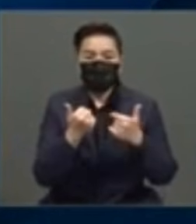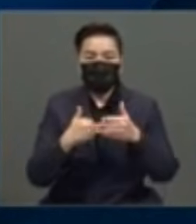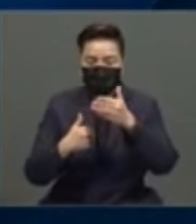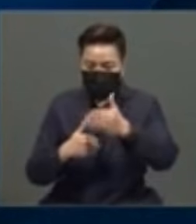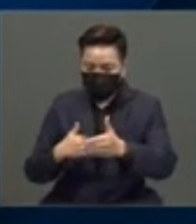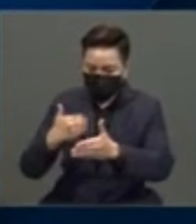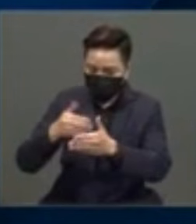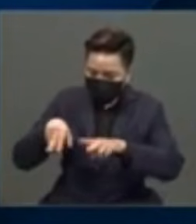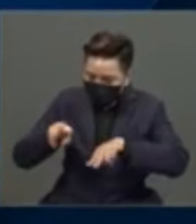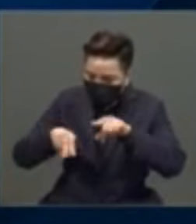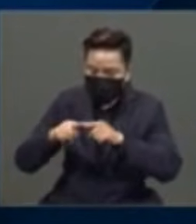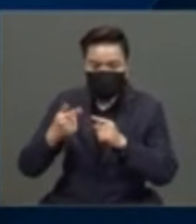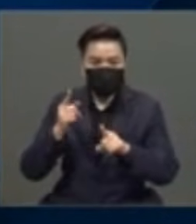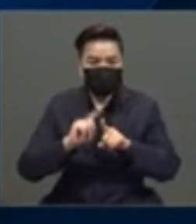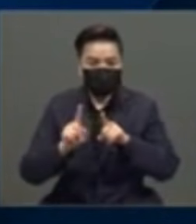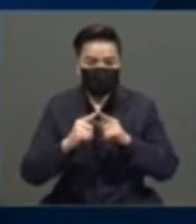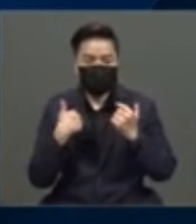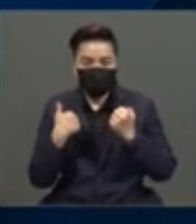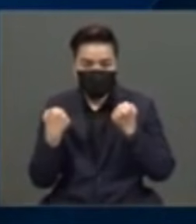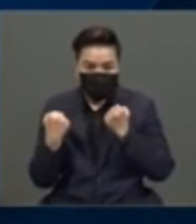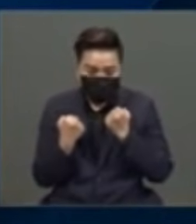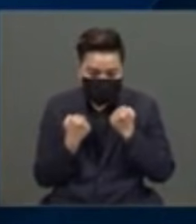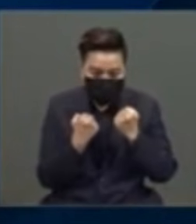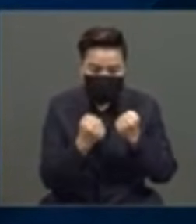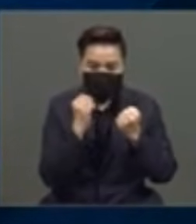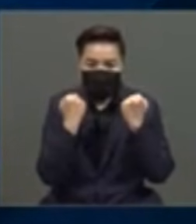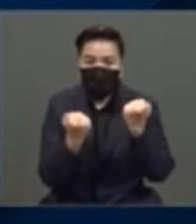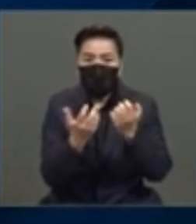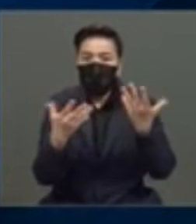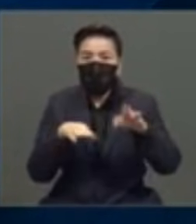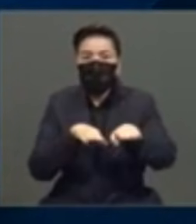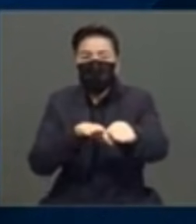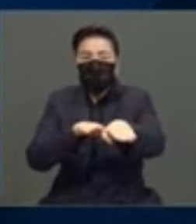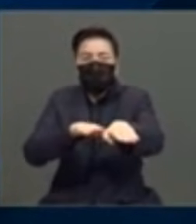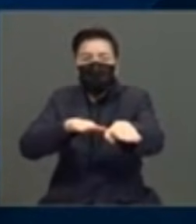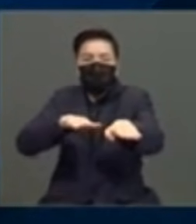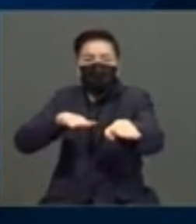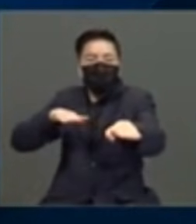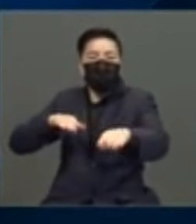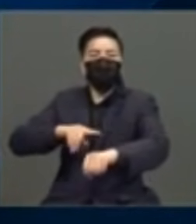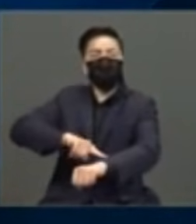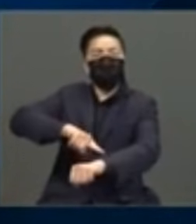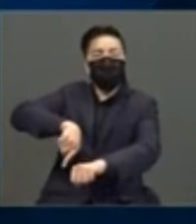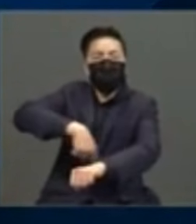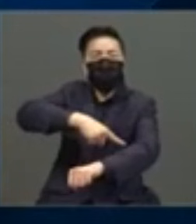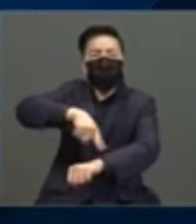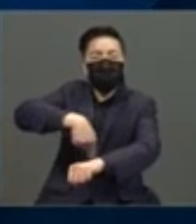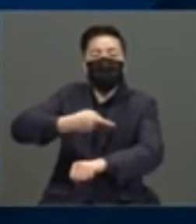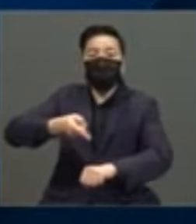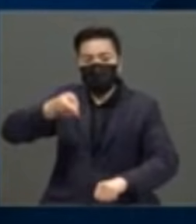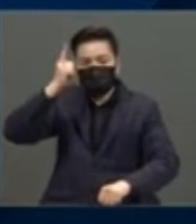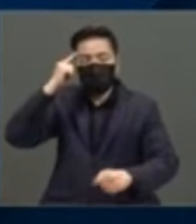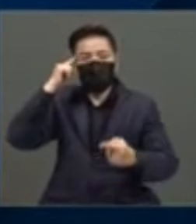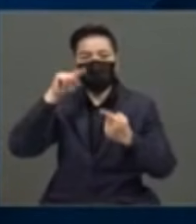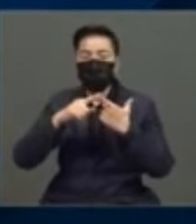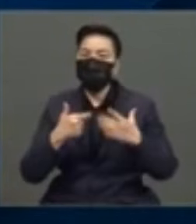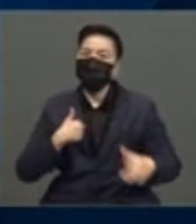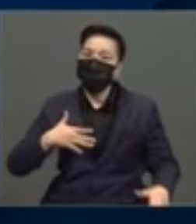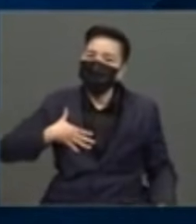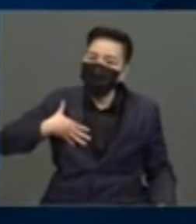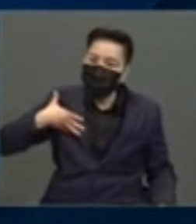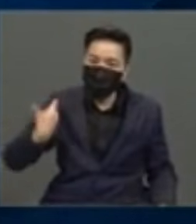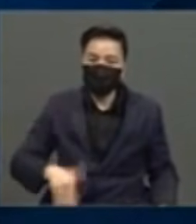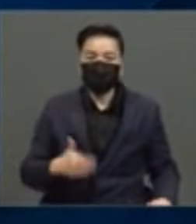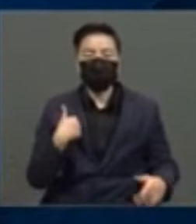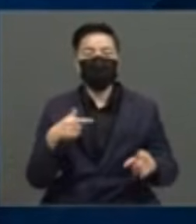นวนมากเกิดขึ้นและที่สองจะเห็นรถเข้าไปถ้ามีจำนวนมากก็จะไปใช้เวลากันอยู่ตรงด่านตรงนั้นท่านจะไม่สะดวกสบายเล